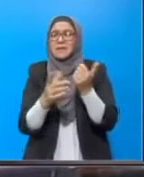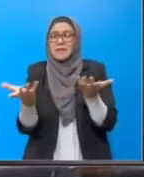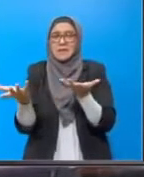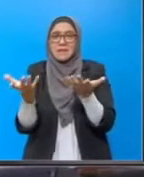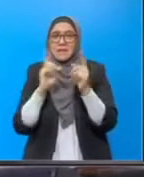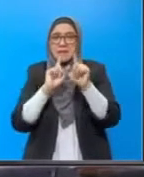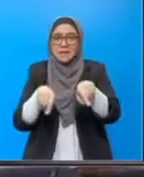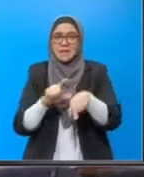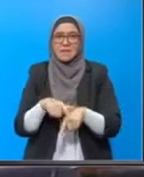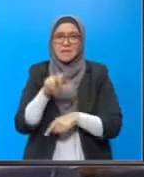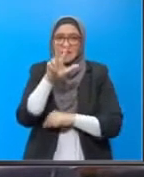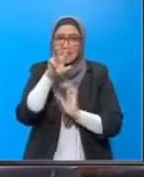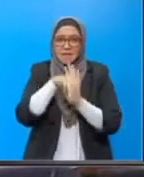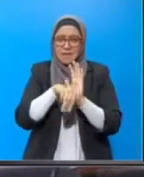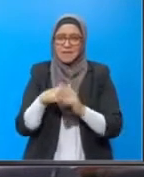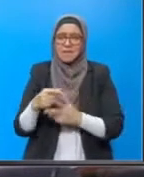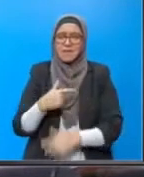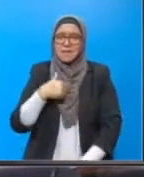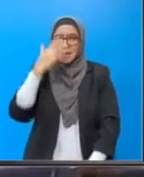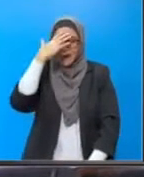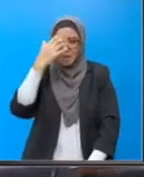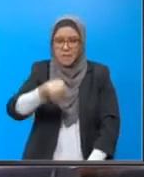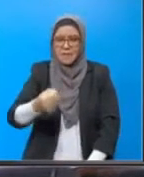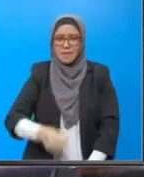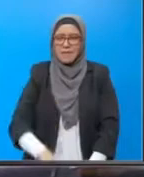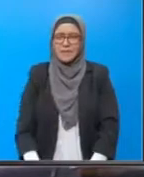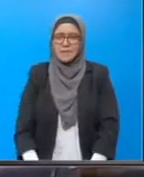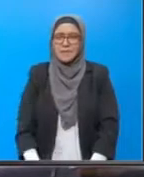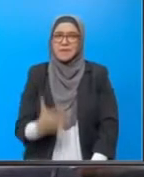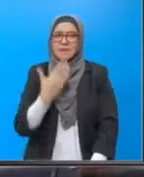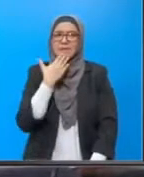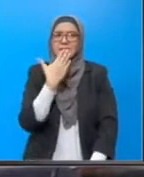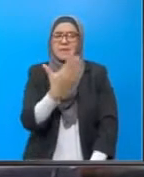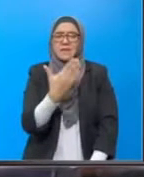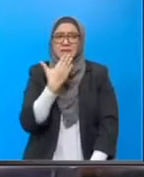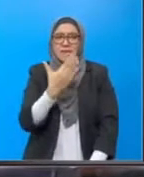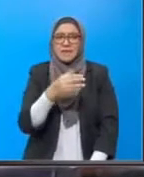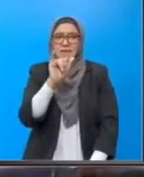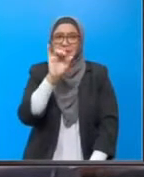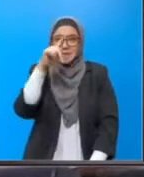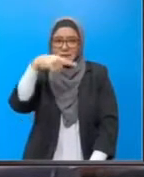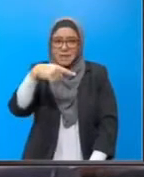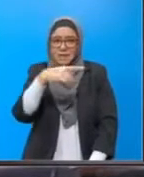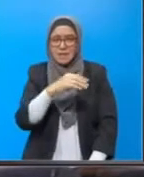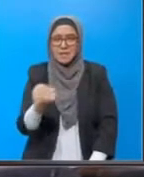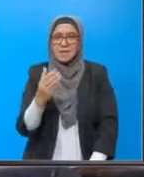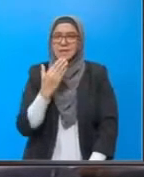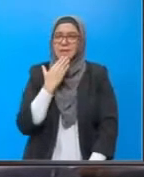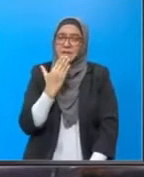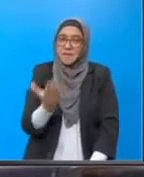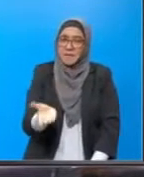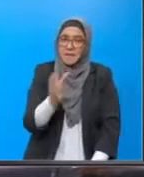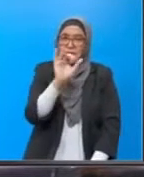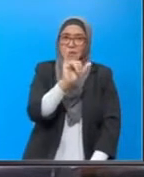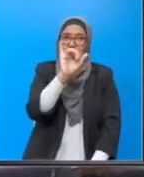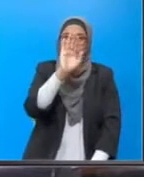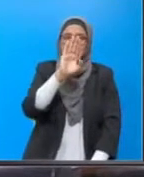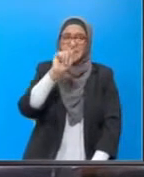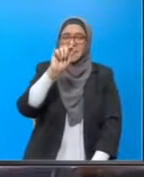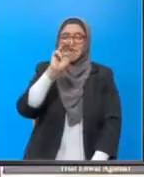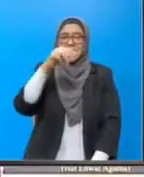Waalaikumsalam warahmatullah wabarakatuh Terima kasih Tuan dipertua Terima kasih yang format tampil